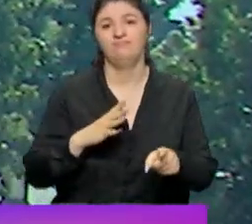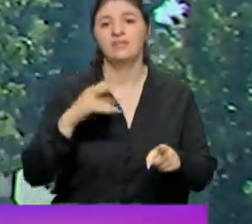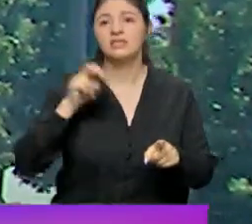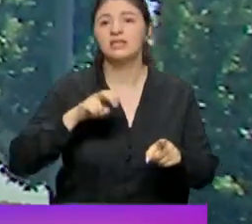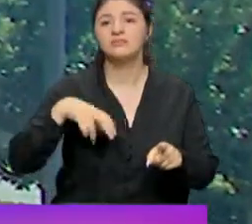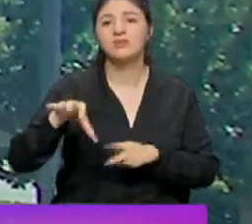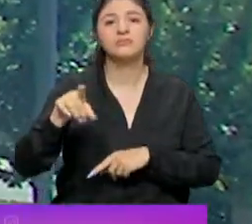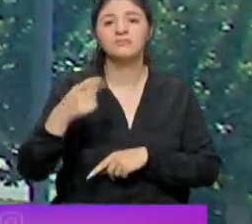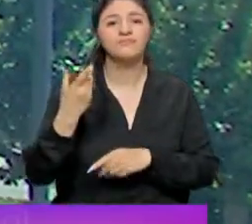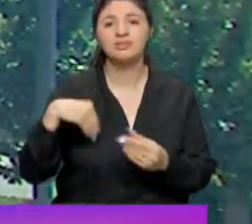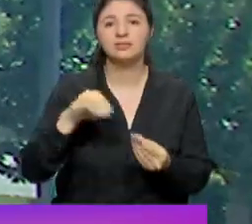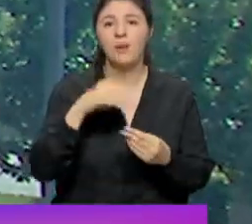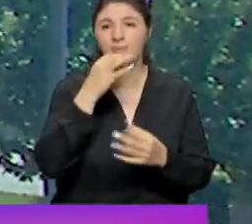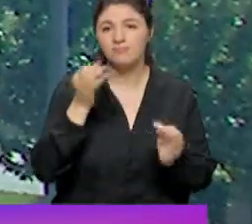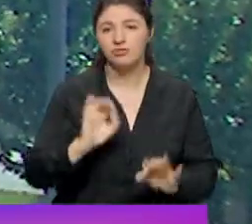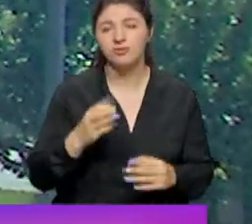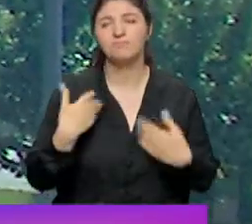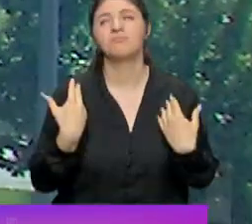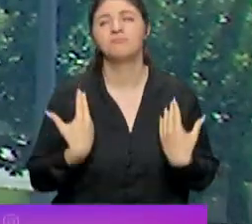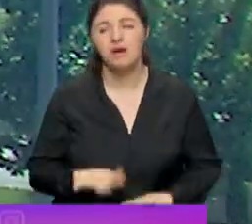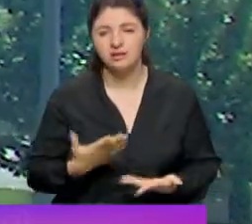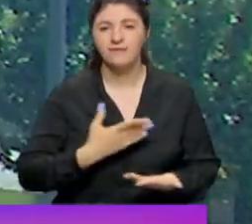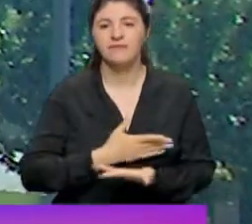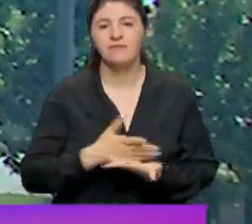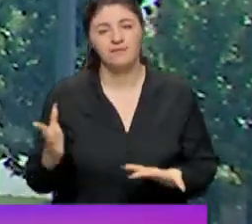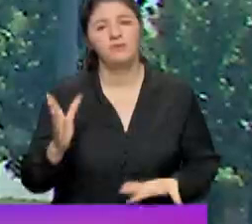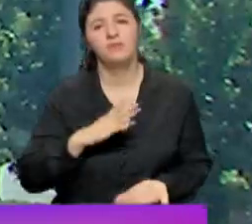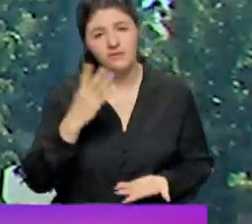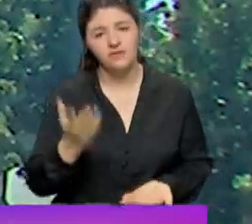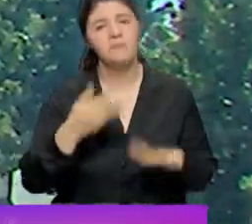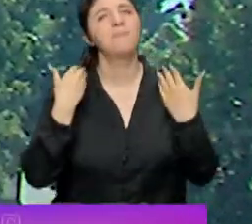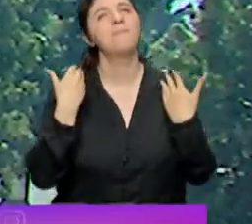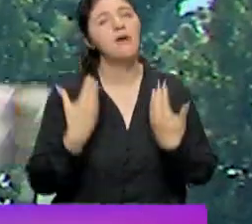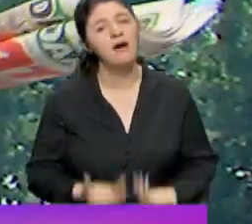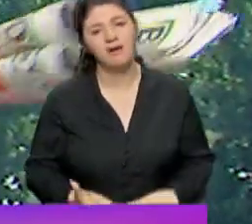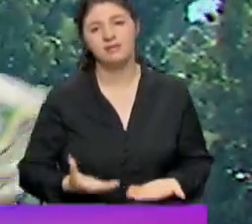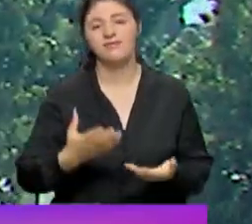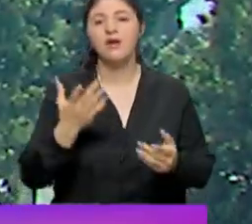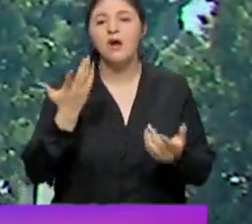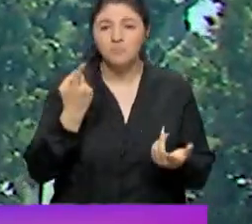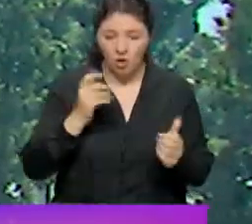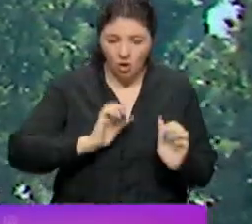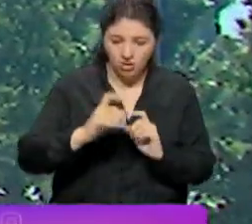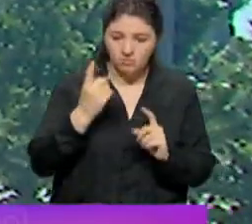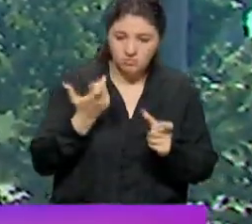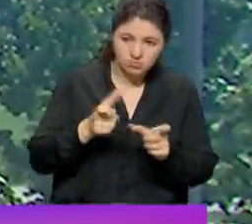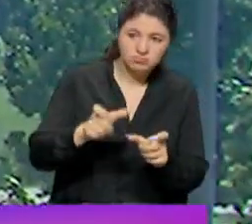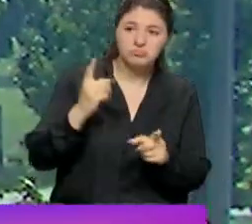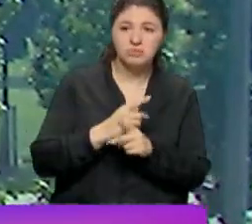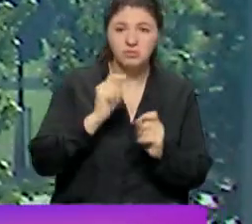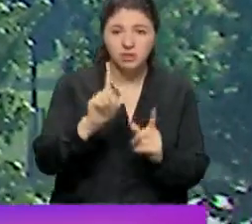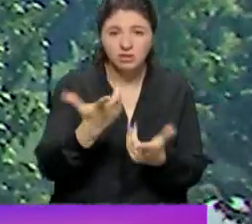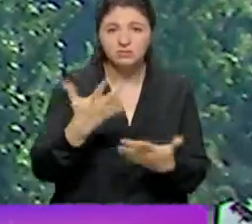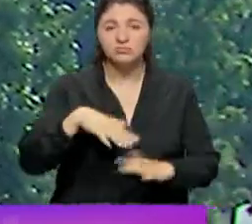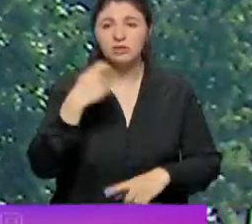8'de zam haberleriyle başlamıştık maalesef devam edeceğiz maalesef önlem alınması gerekiyor